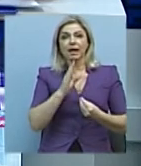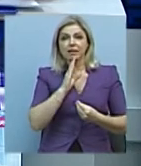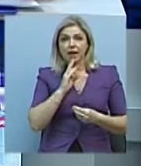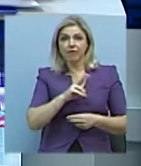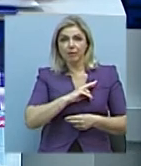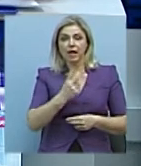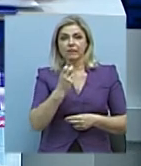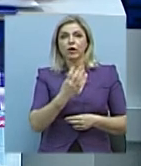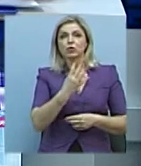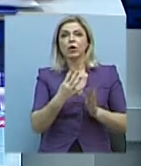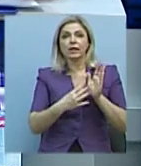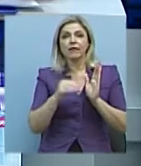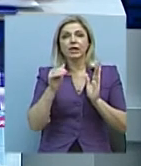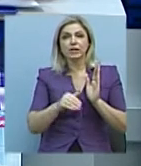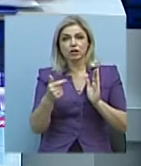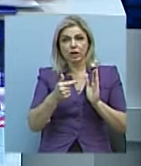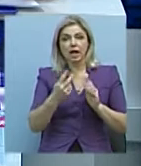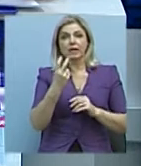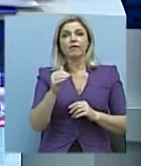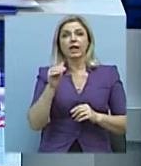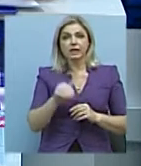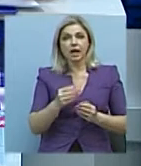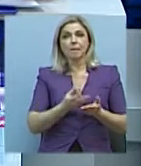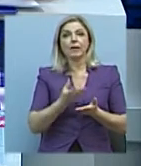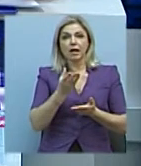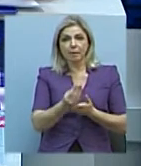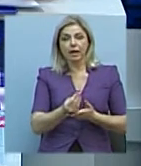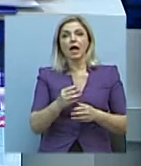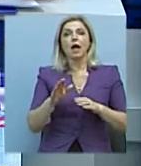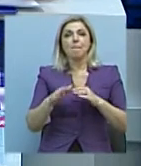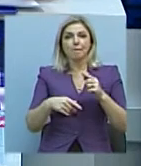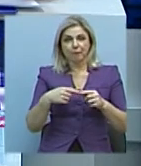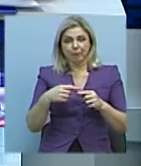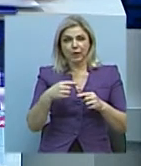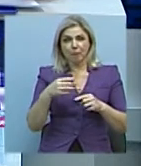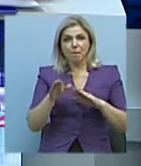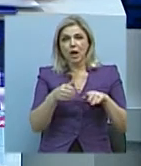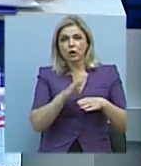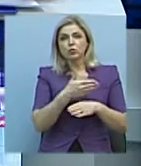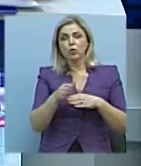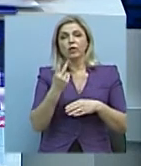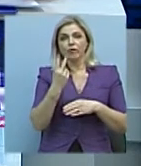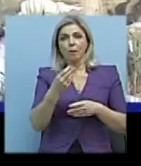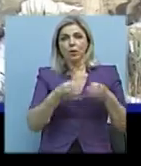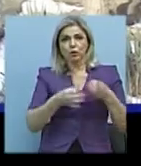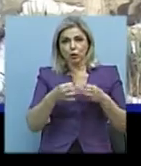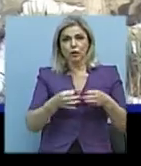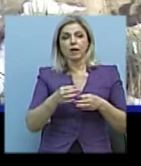249 тисяч гривень. 200 тисяч він сплатив між двома судовими засіданнями щодо обрання запобіжного заходу у